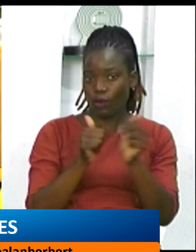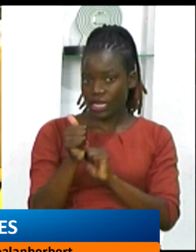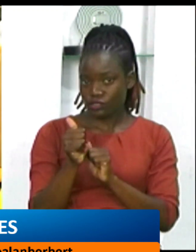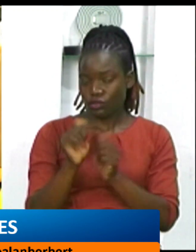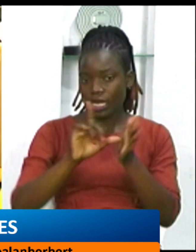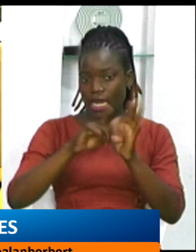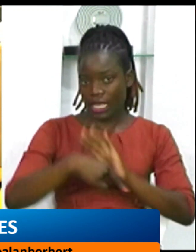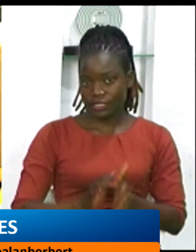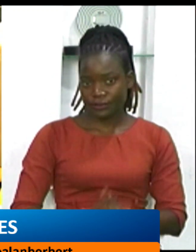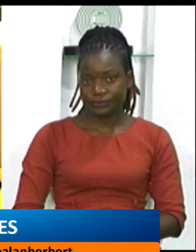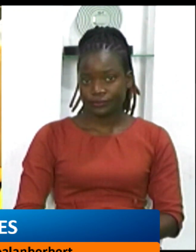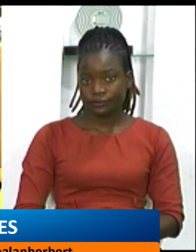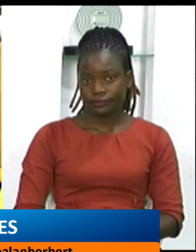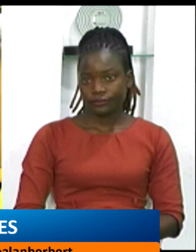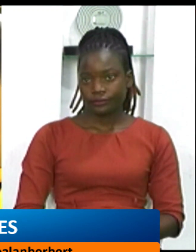baadaye.